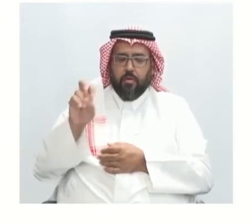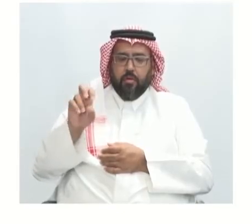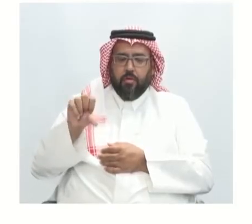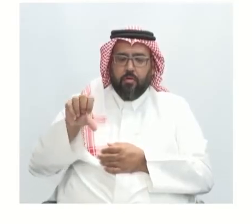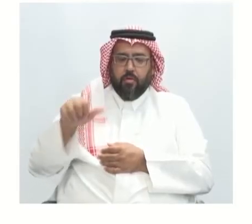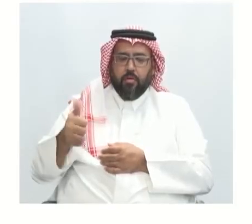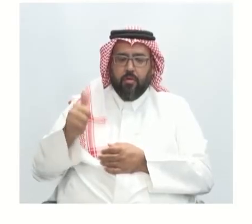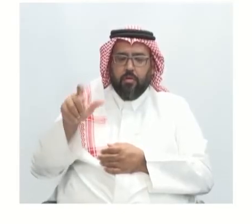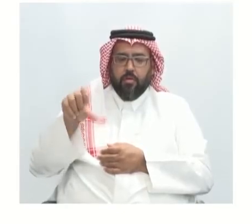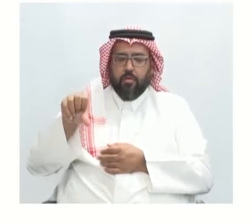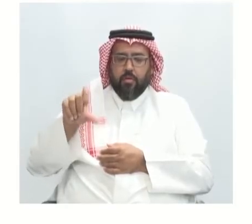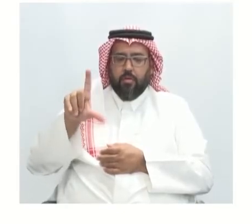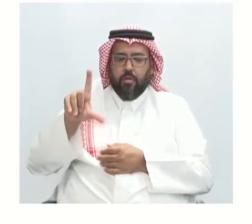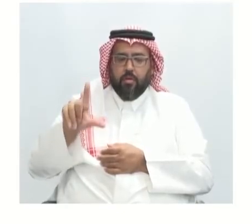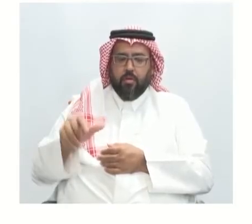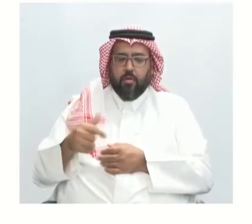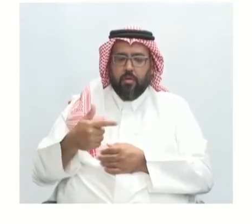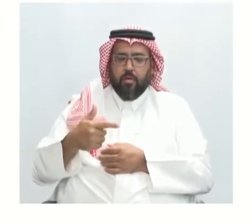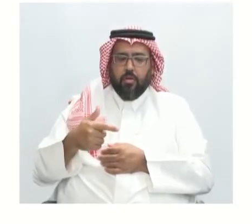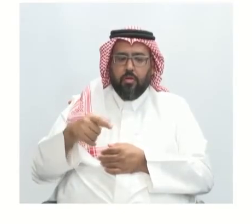واولئك هم المهتدون